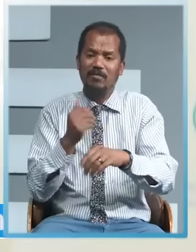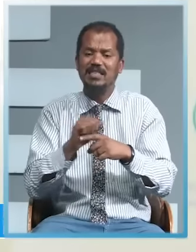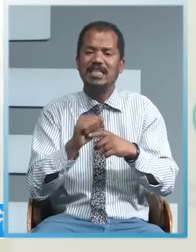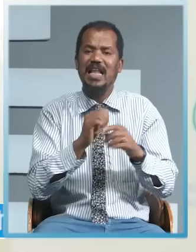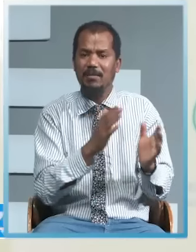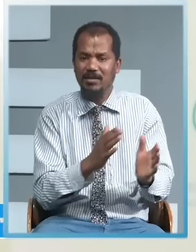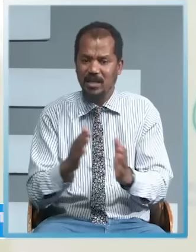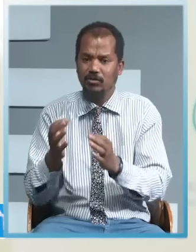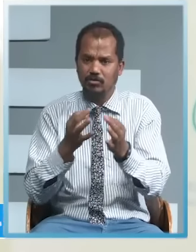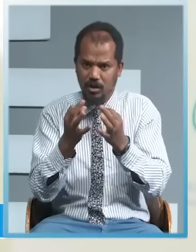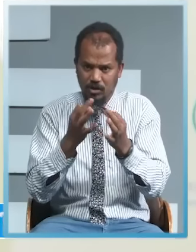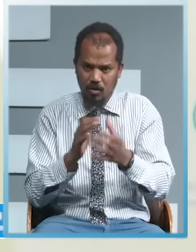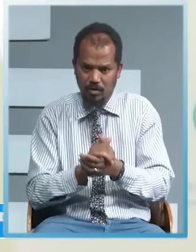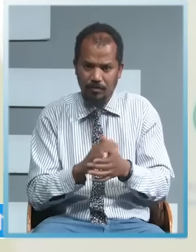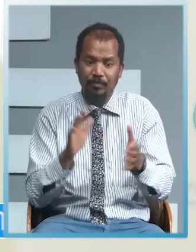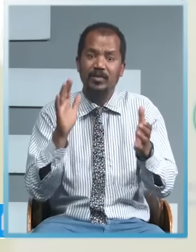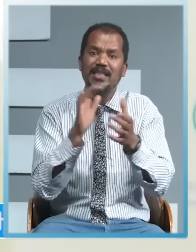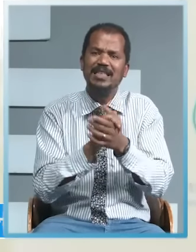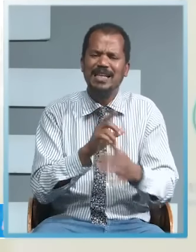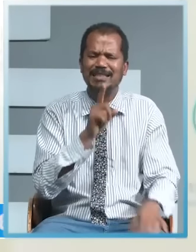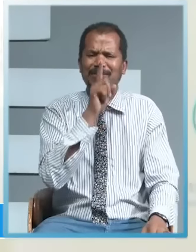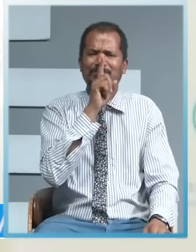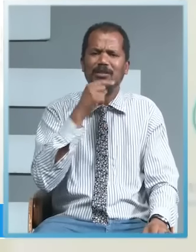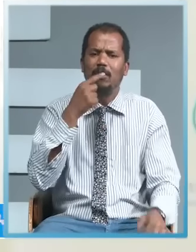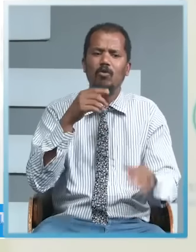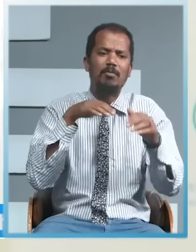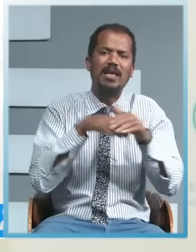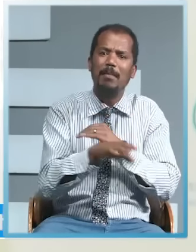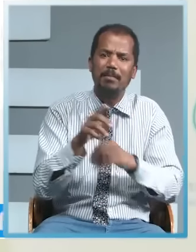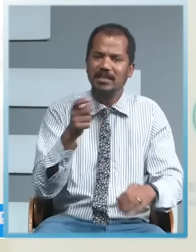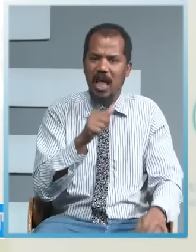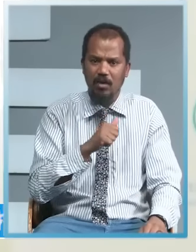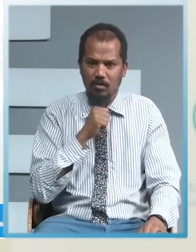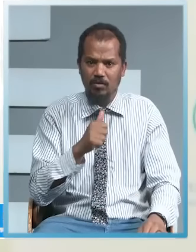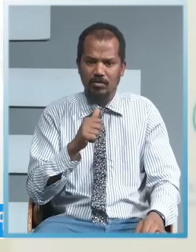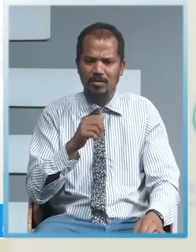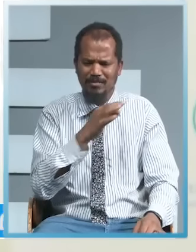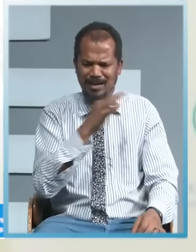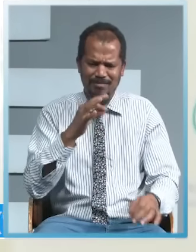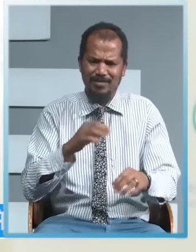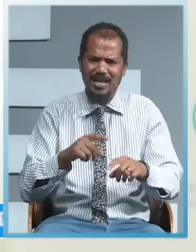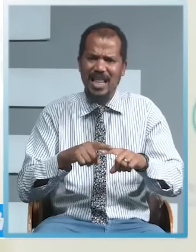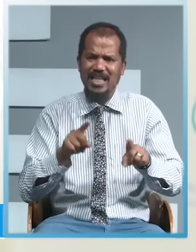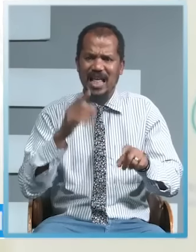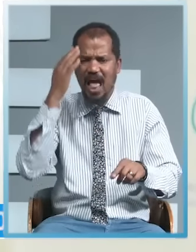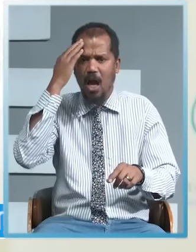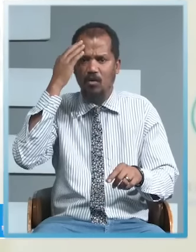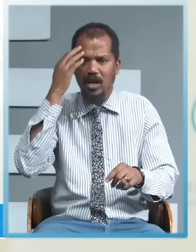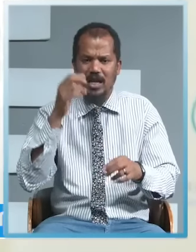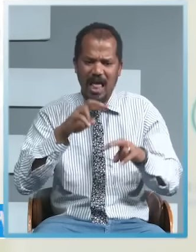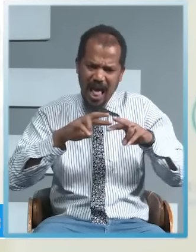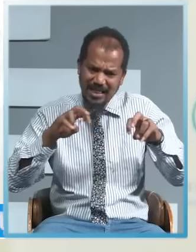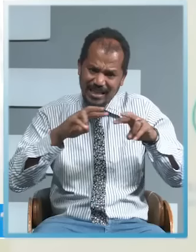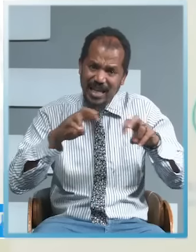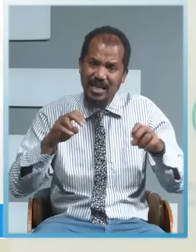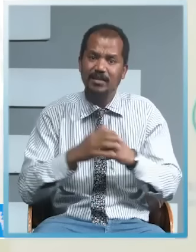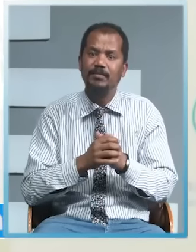ስልጠና መዘጋጀቱን ገልጸዋል። ትዳር ዝም ተብሎ የሚገባበት ሳይሆን በደንብ ለይተን አውቀን